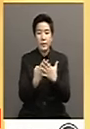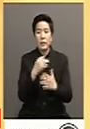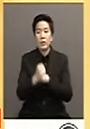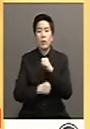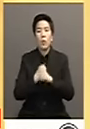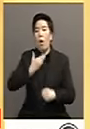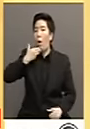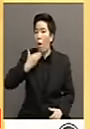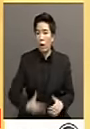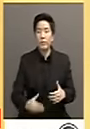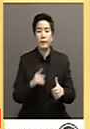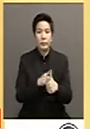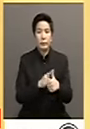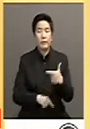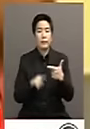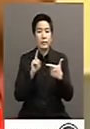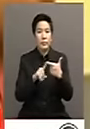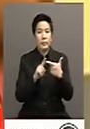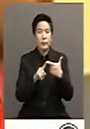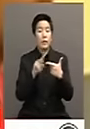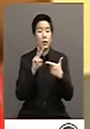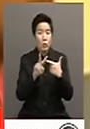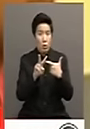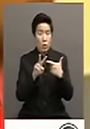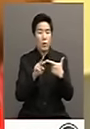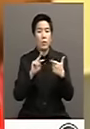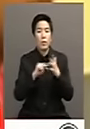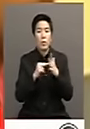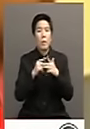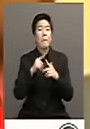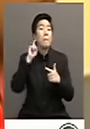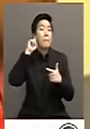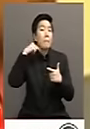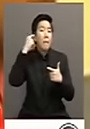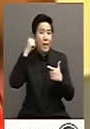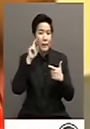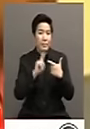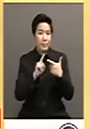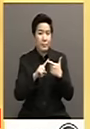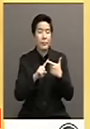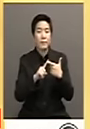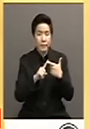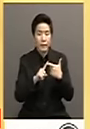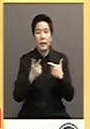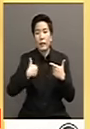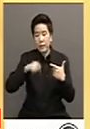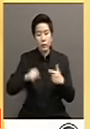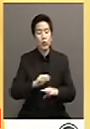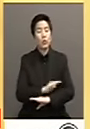วิตส่วนจำเลยที่2ก็คือตัวคุณแม่ของหมอนิ่มศาลยก